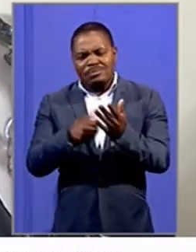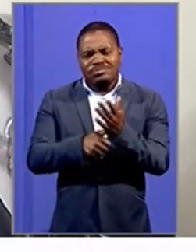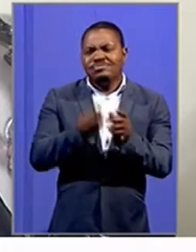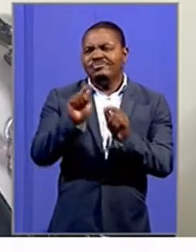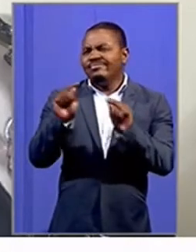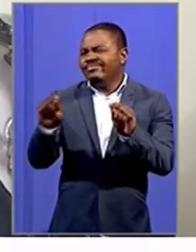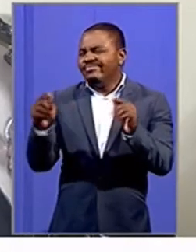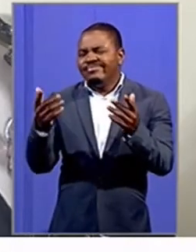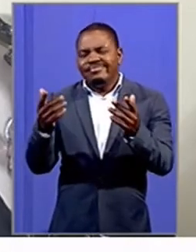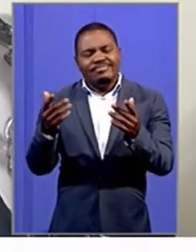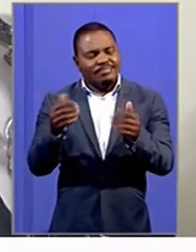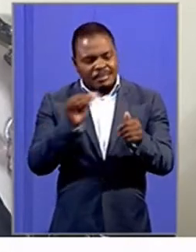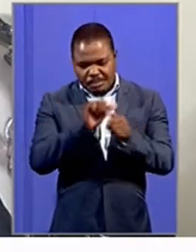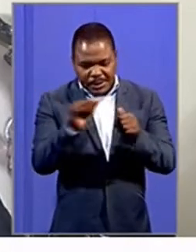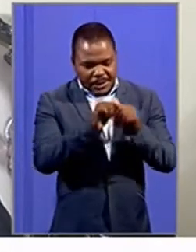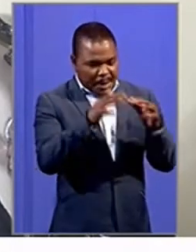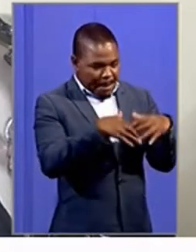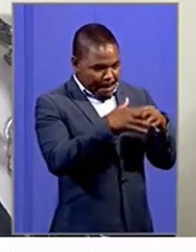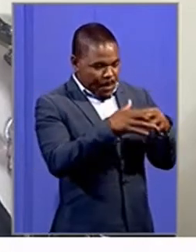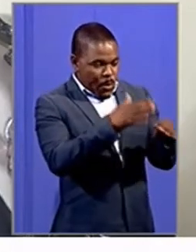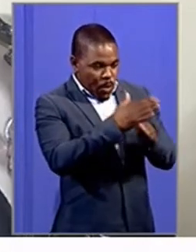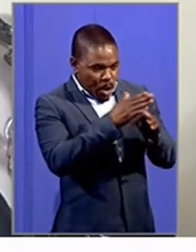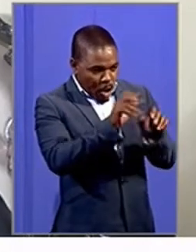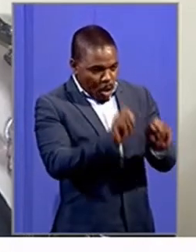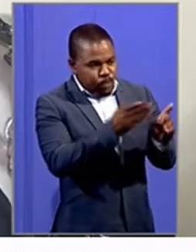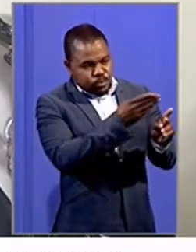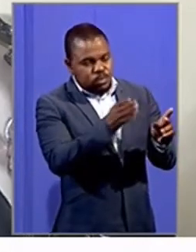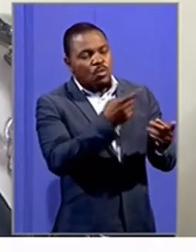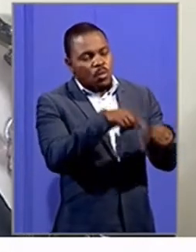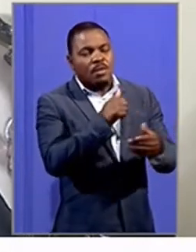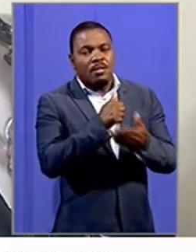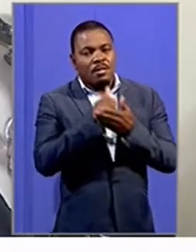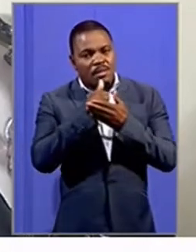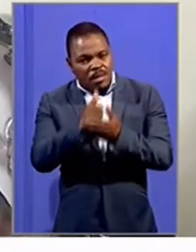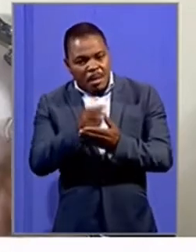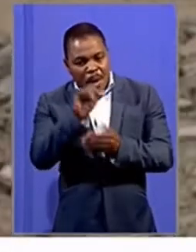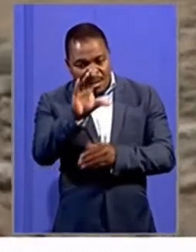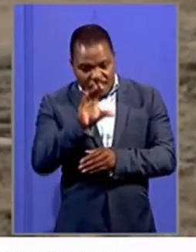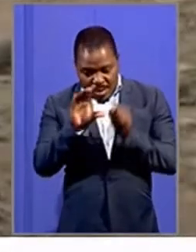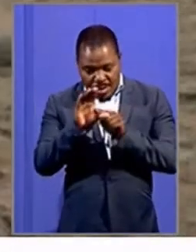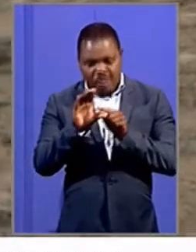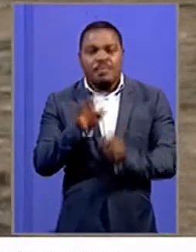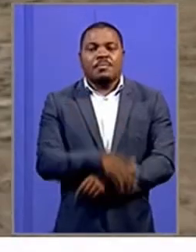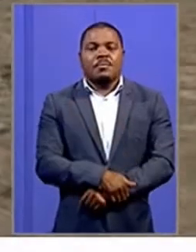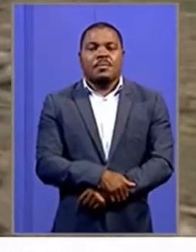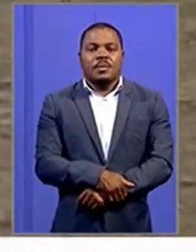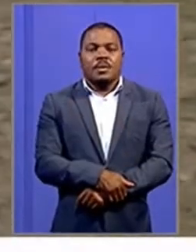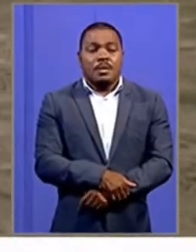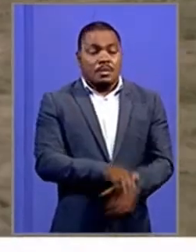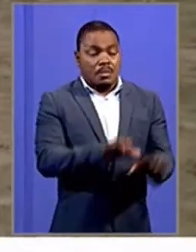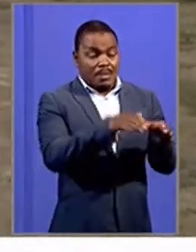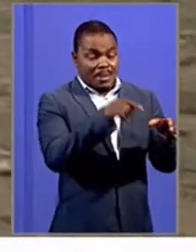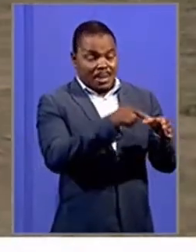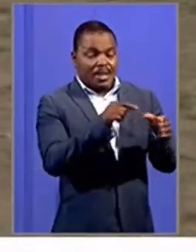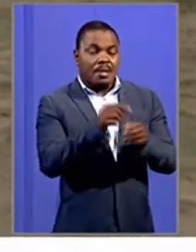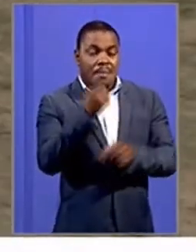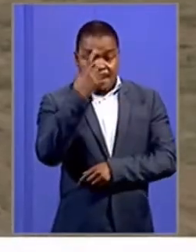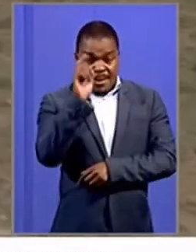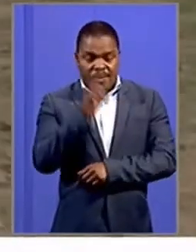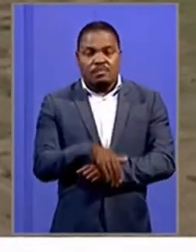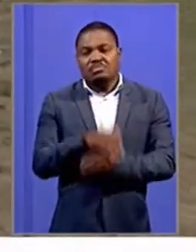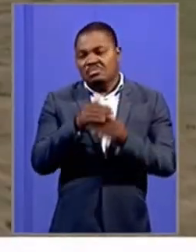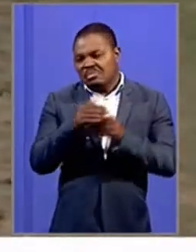etsagala tsena tseo re bonang gore ha ona mo di tla re isa teng re ka kgona go ka sebedisa tšhelete ena. United Resident Front e dumela fa e ka